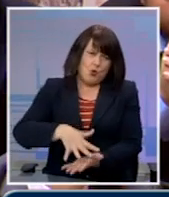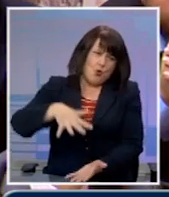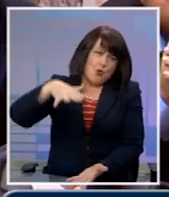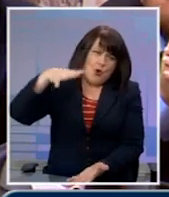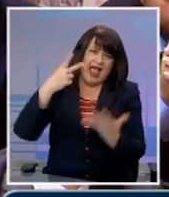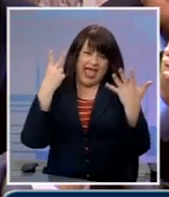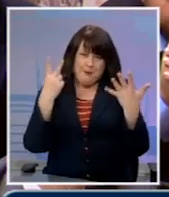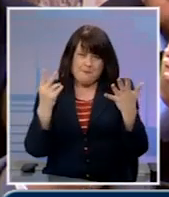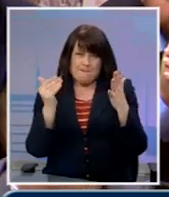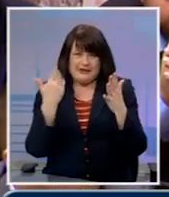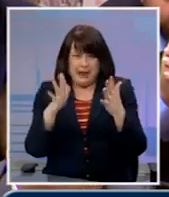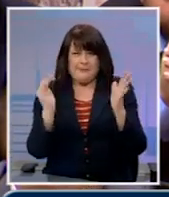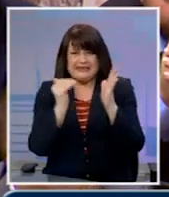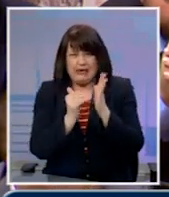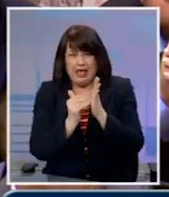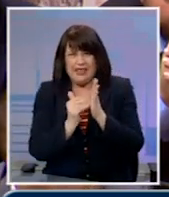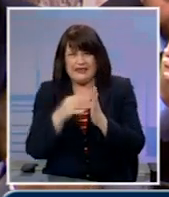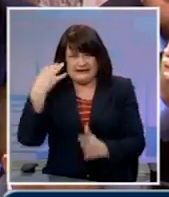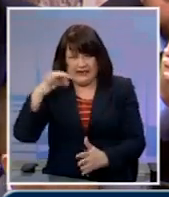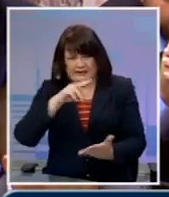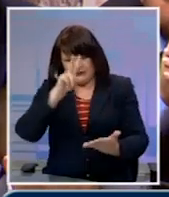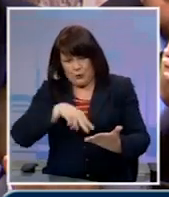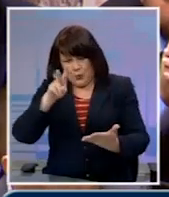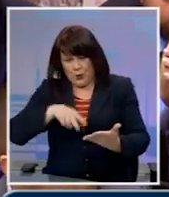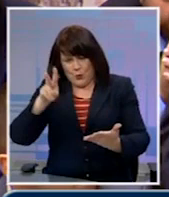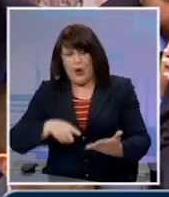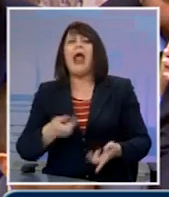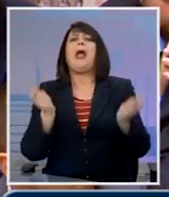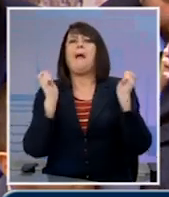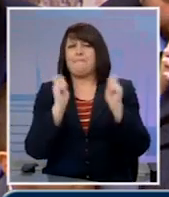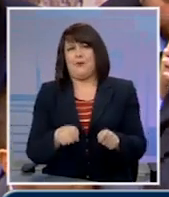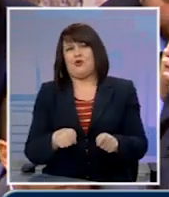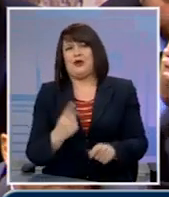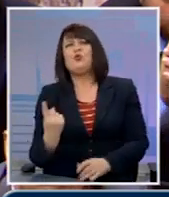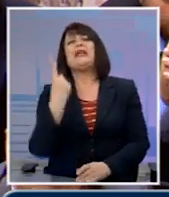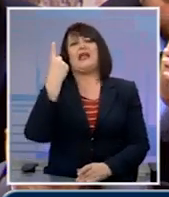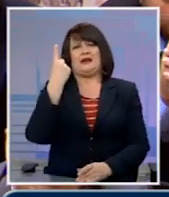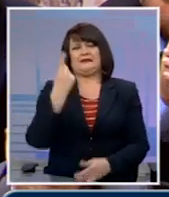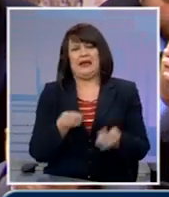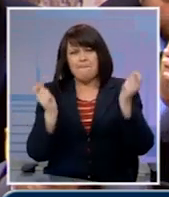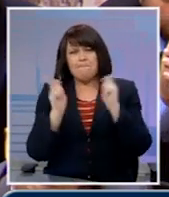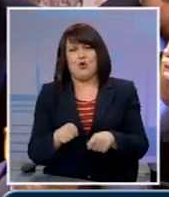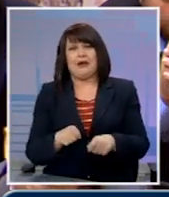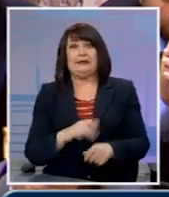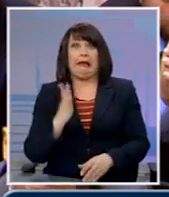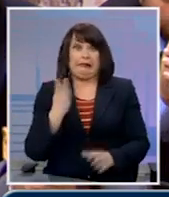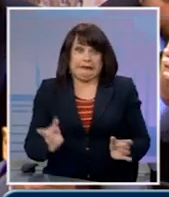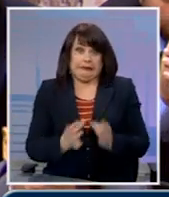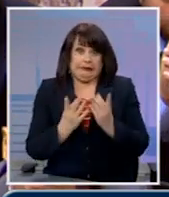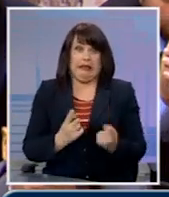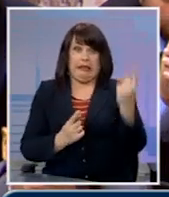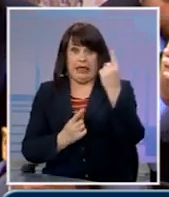αυτό δεν είναι σίγουρο ότι δεν υπάρχει κανένας γιατί αν υπήρχε θα